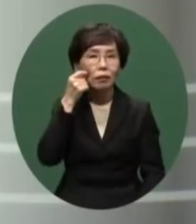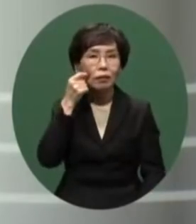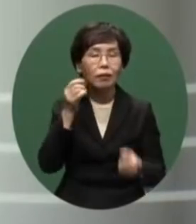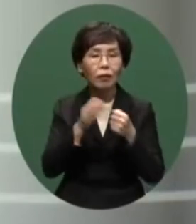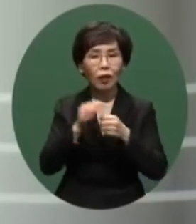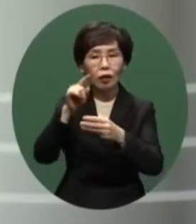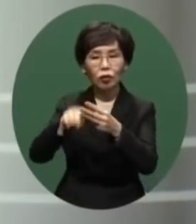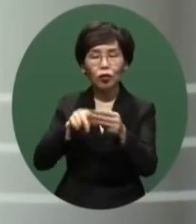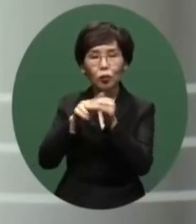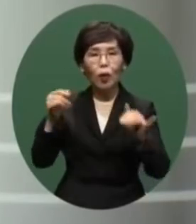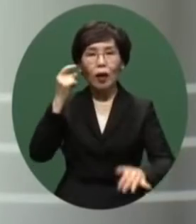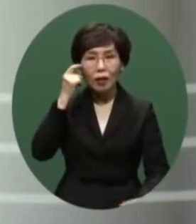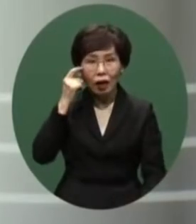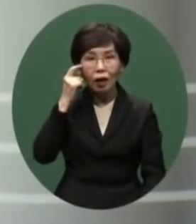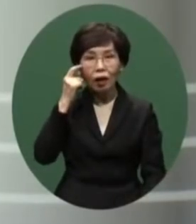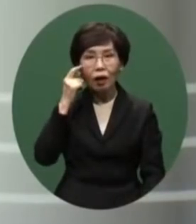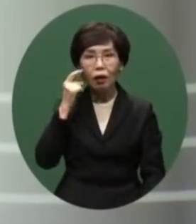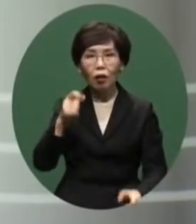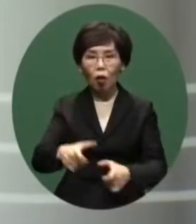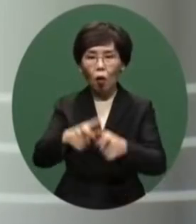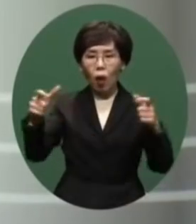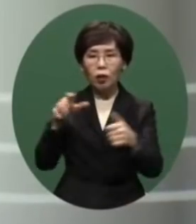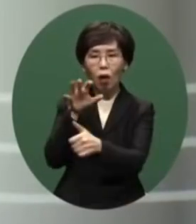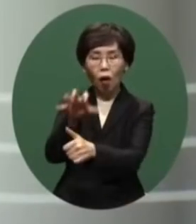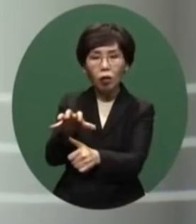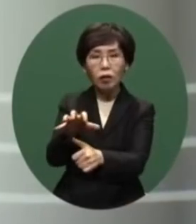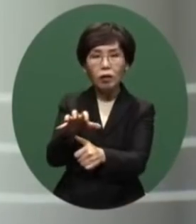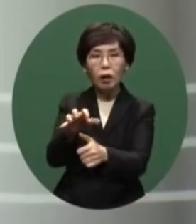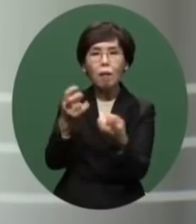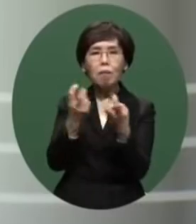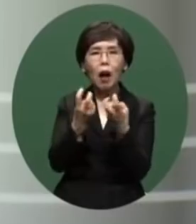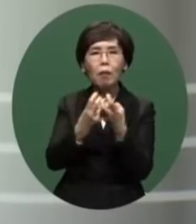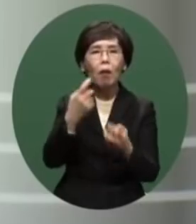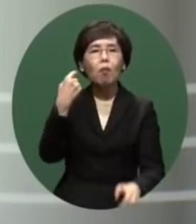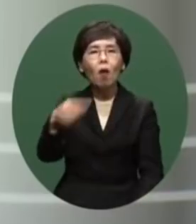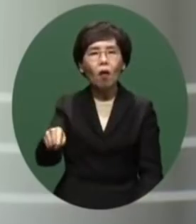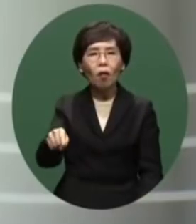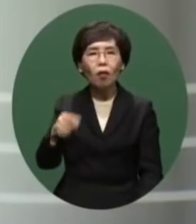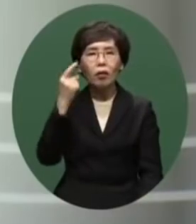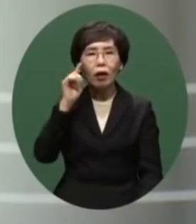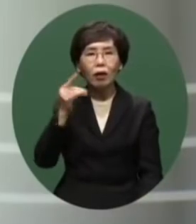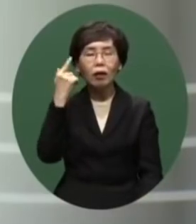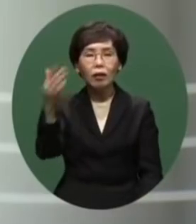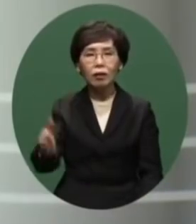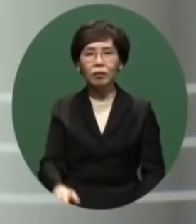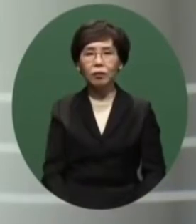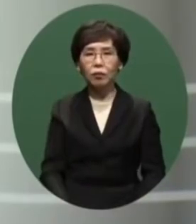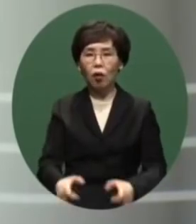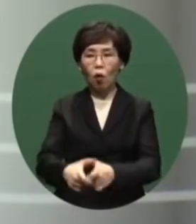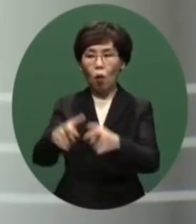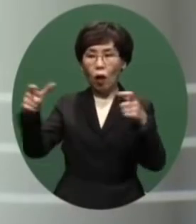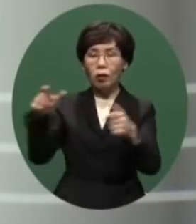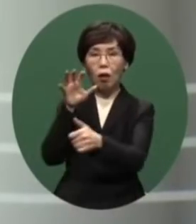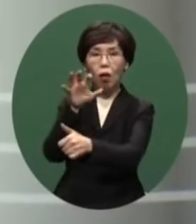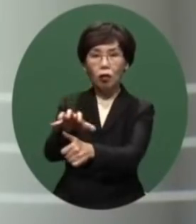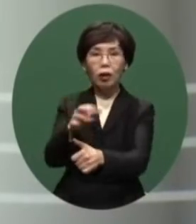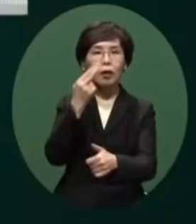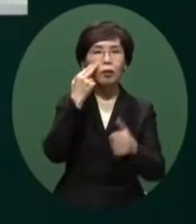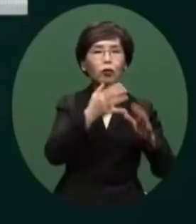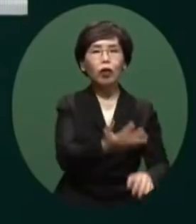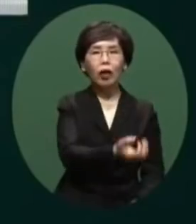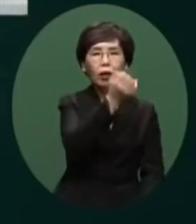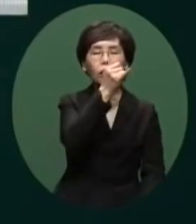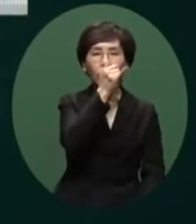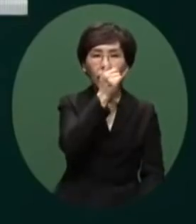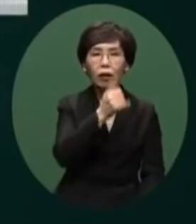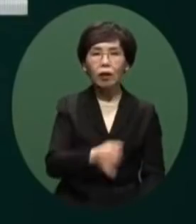윤 후보께서 생각하시는 이 확장 억제의 구체적인 방안은 어떤 것입니까? 확장 억제는 미국이 보유하고